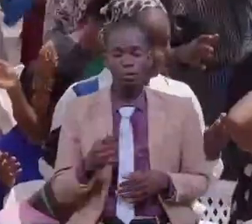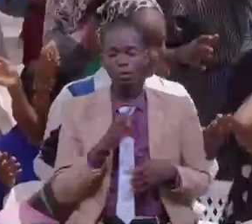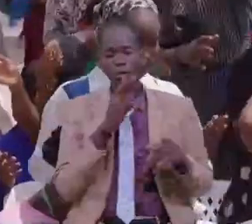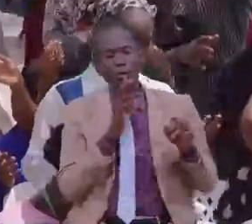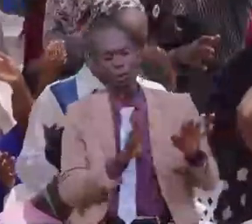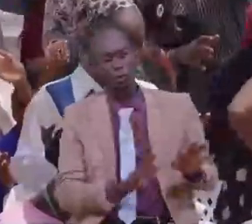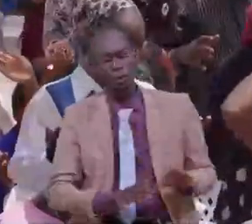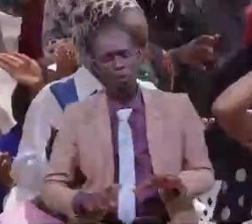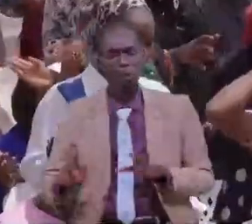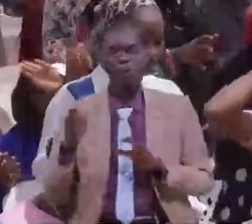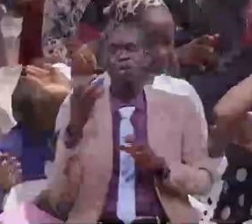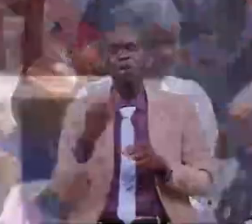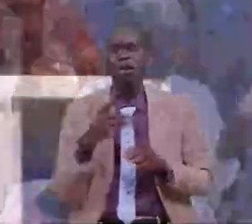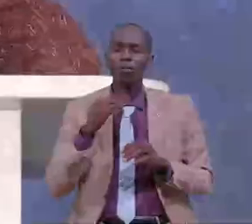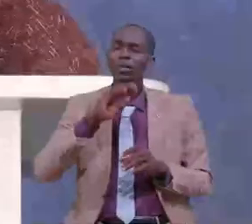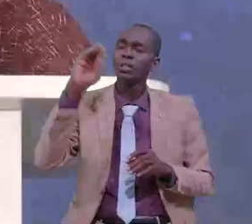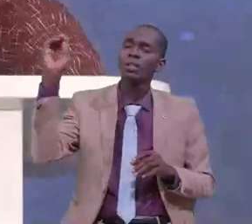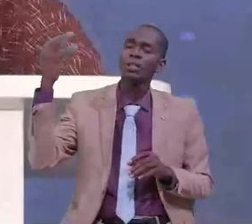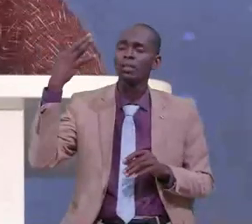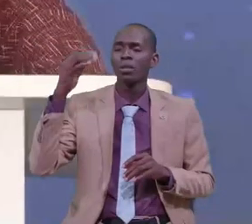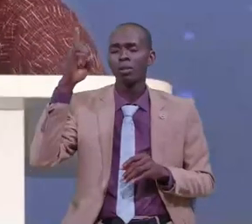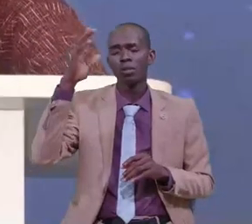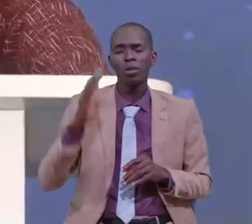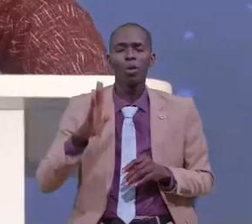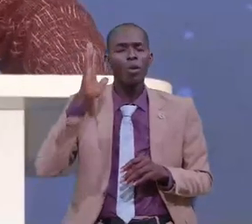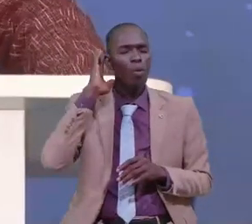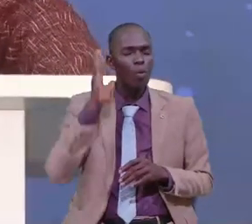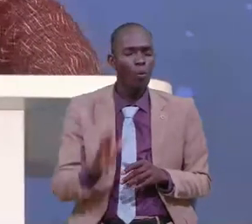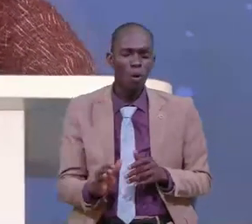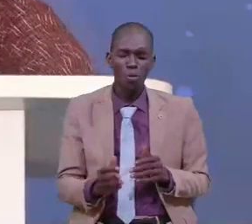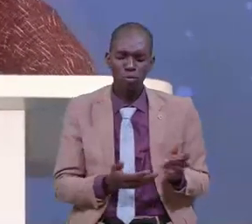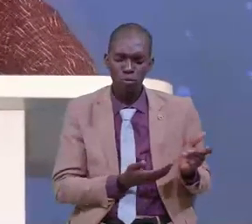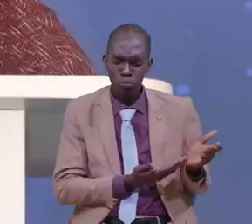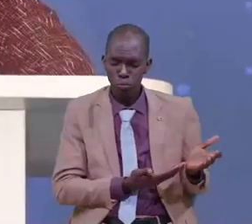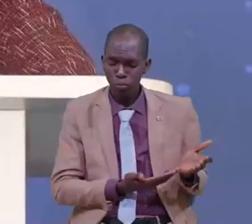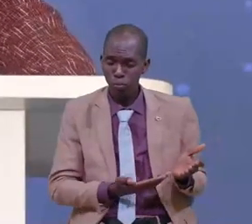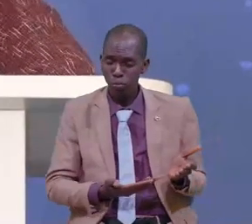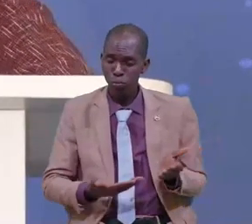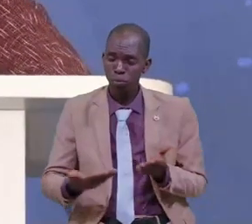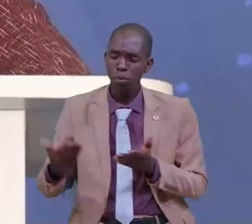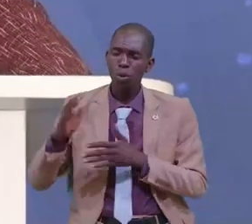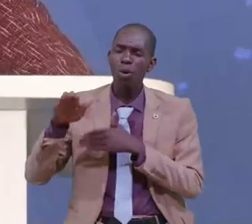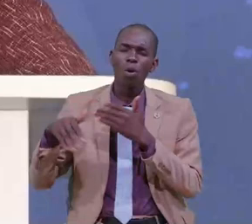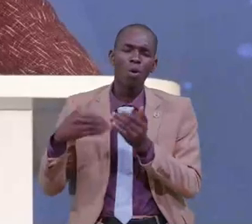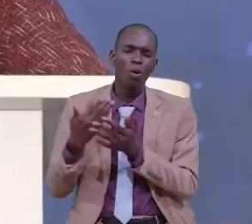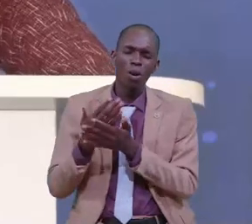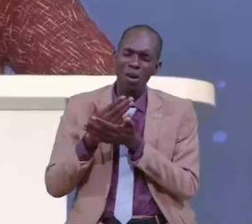Et la rivière, le fleuve de la grâce de Dieu va les balayer